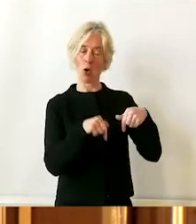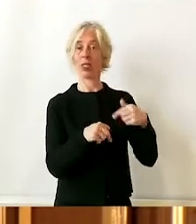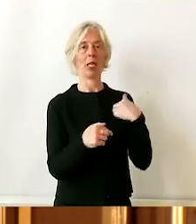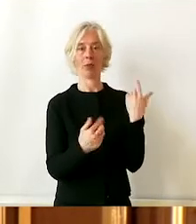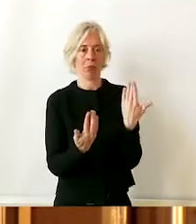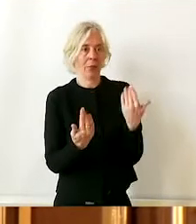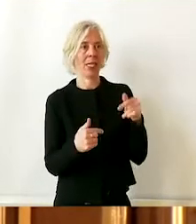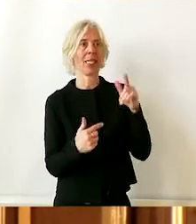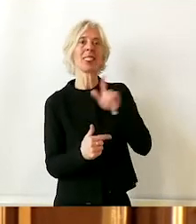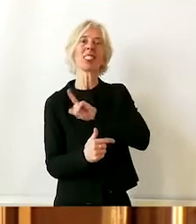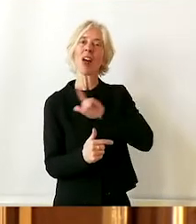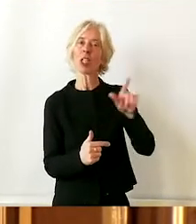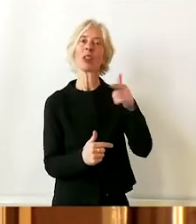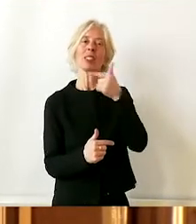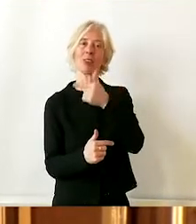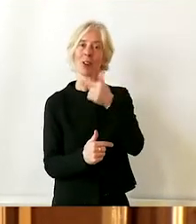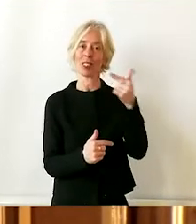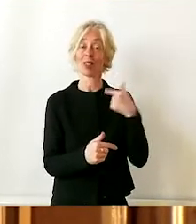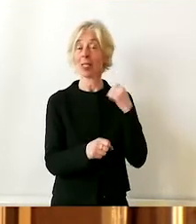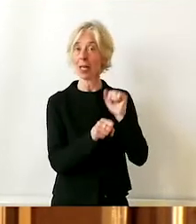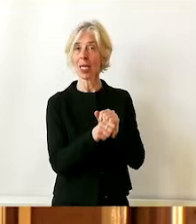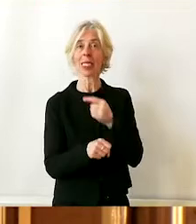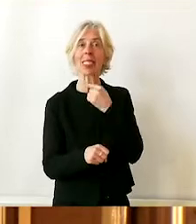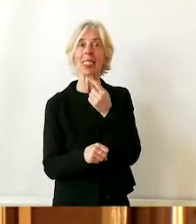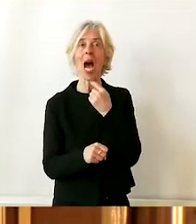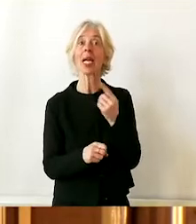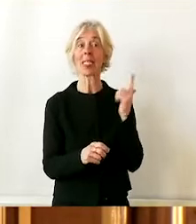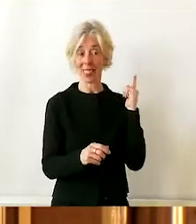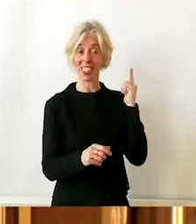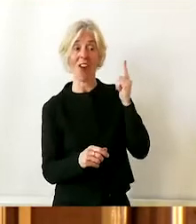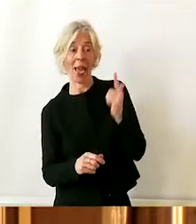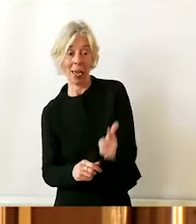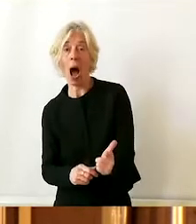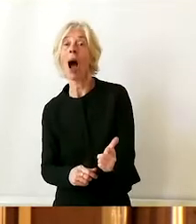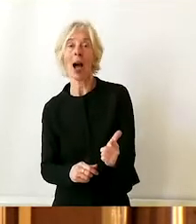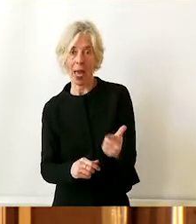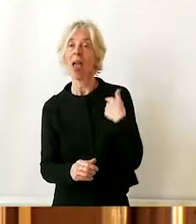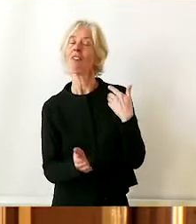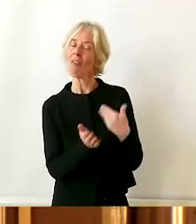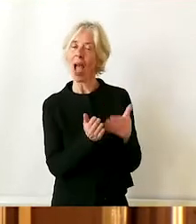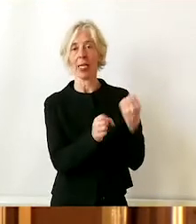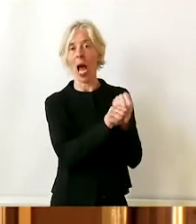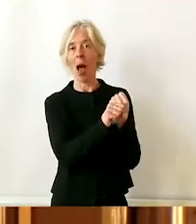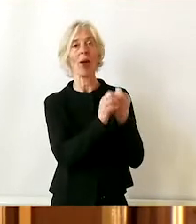sagen können, die letzten 2 Jahre waren definitiv keine verlorenen Jahre.